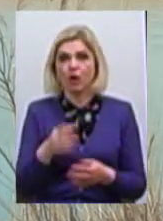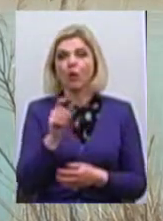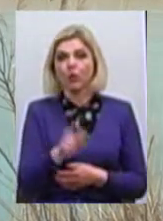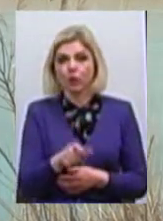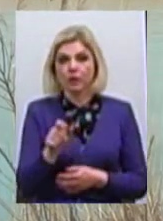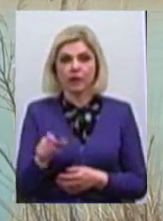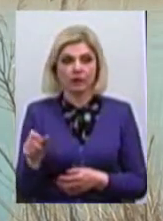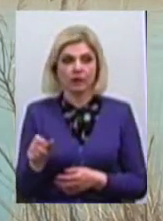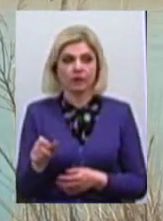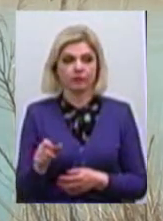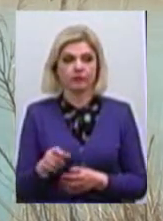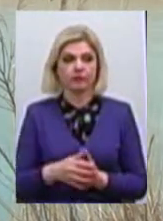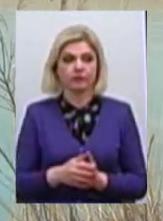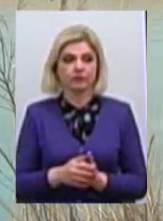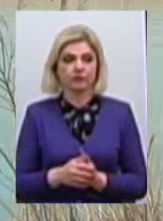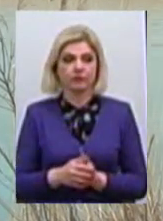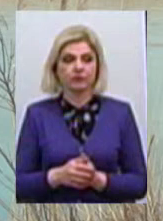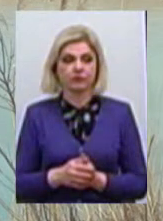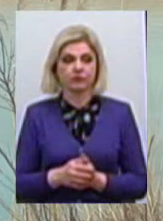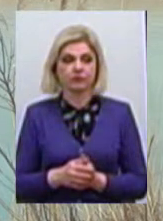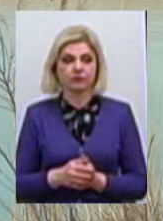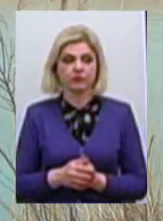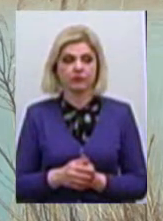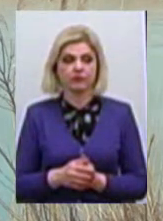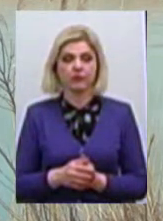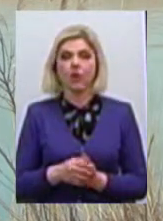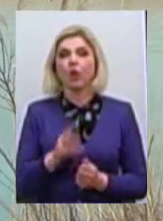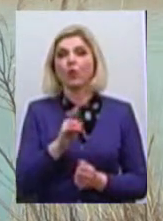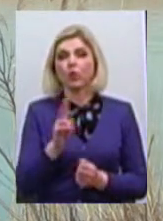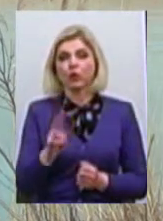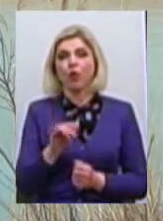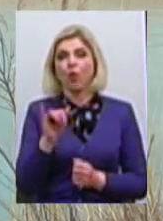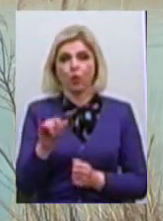людина, яка вже не має такої сітки,